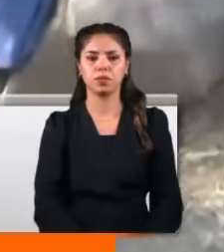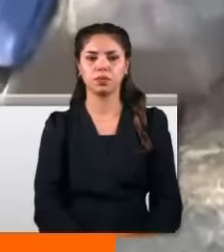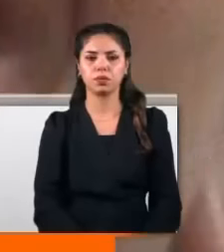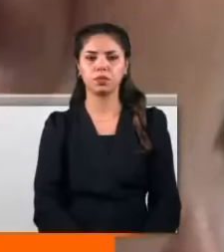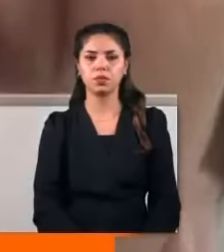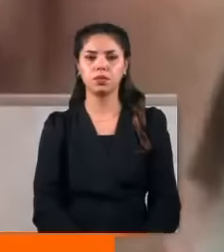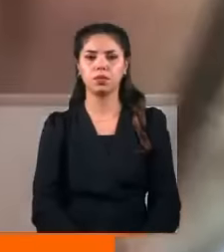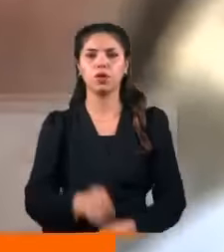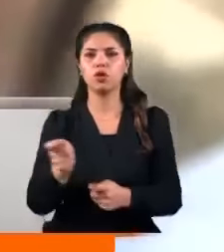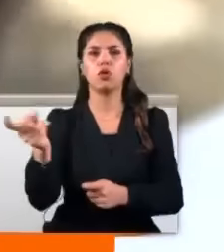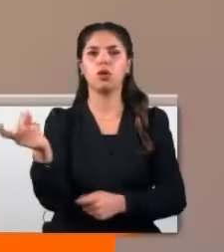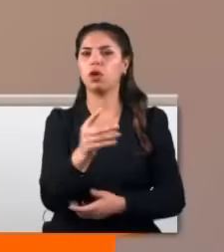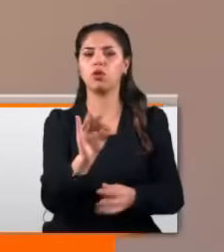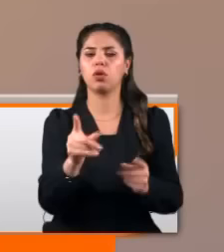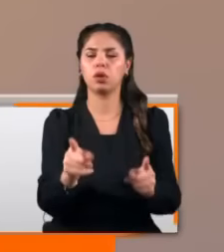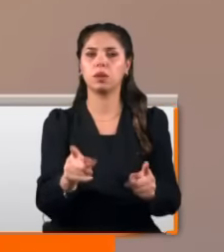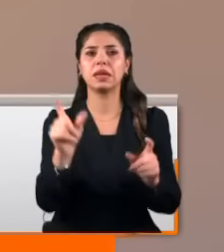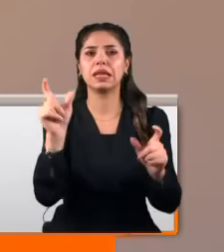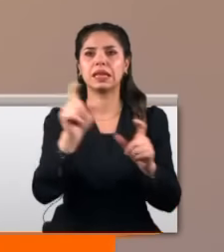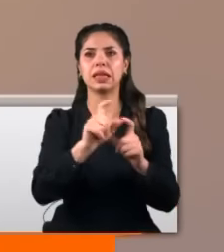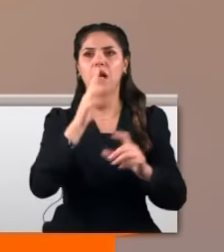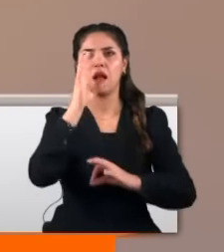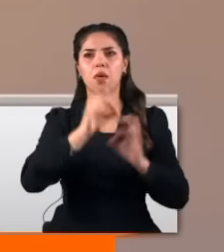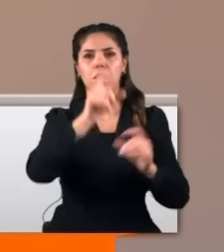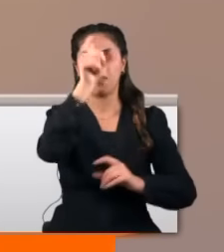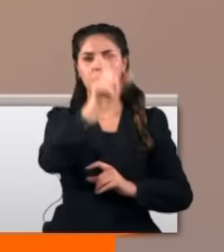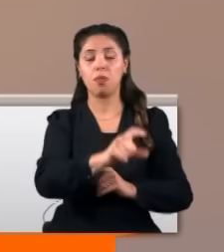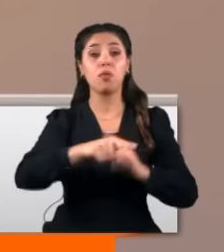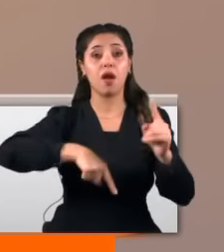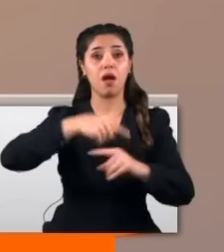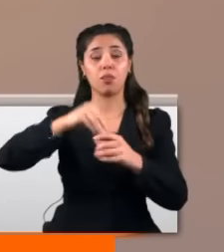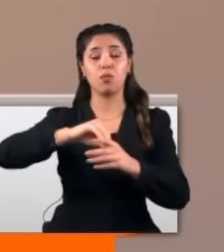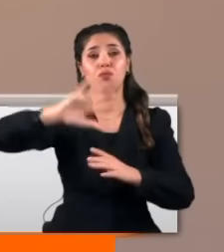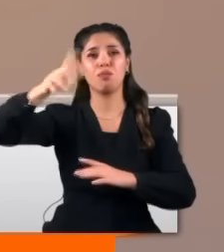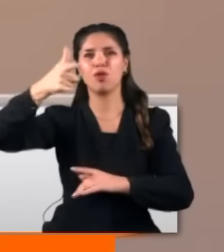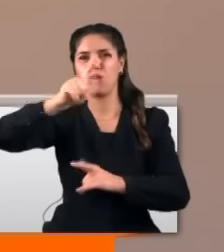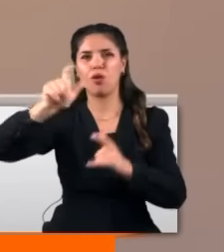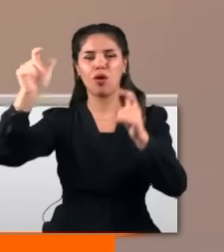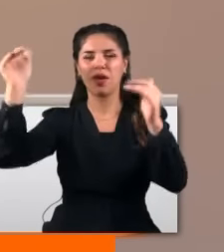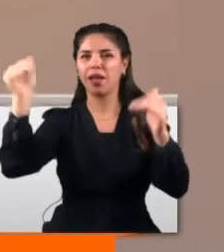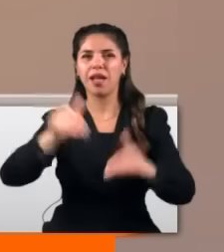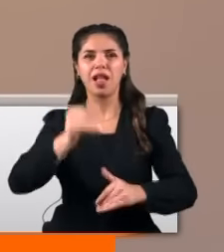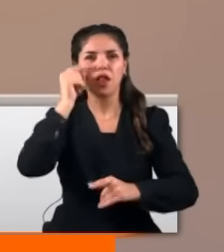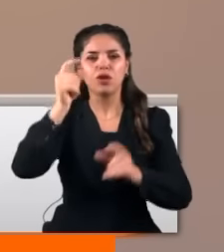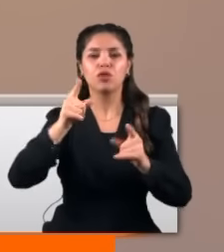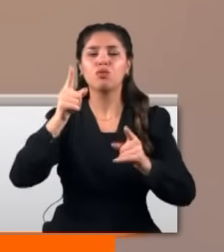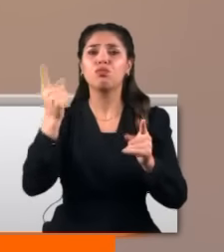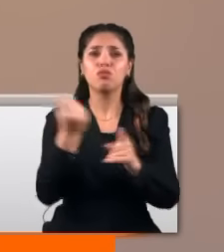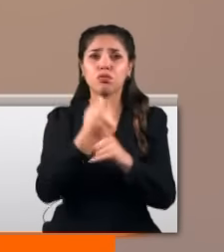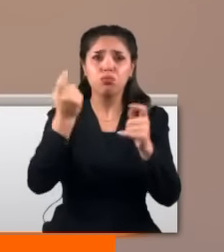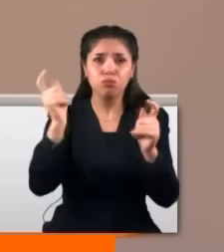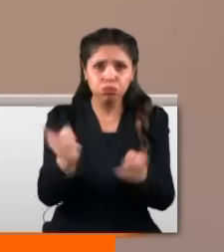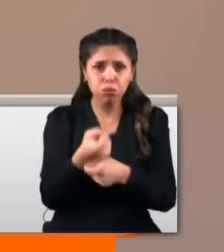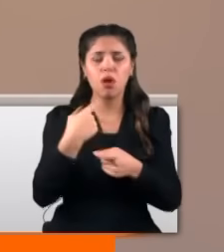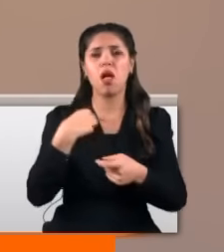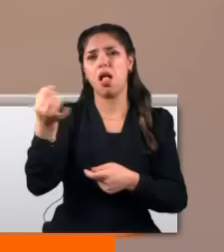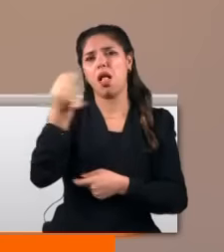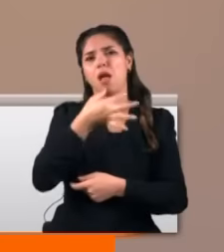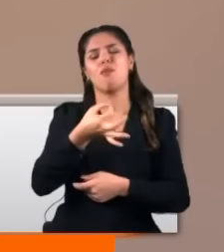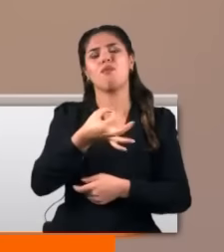Vallahi götürürler komutanım. Salim Güran'ın arama için başka köyden gelen korucuları da bir şey bulurlarsa kendisine haber vermeleri